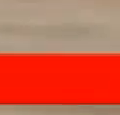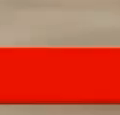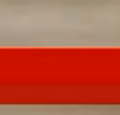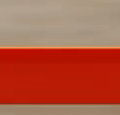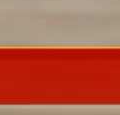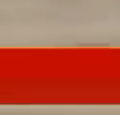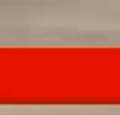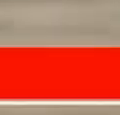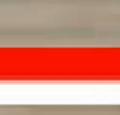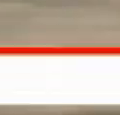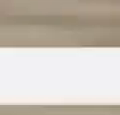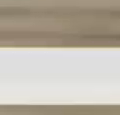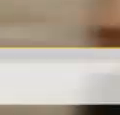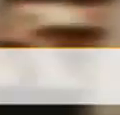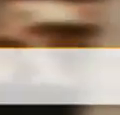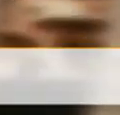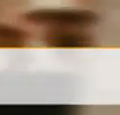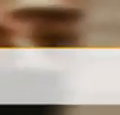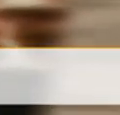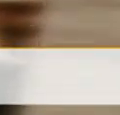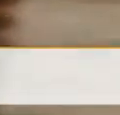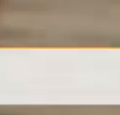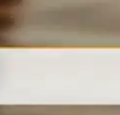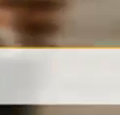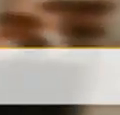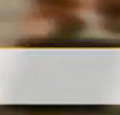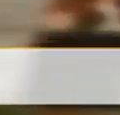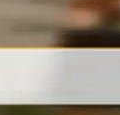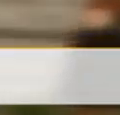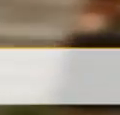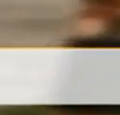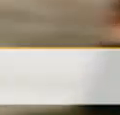Jun Bapa mangsa banjir tangkis